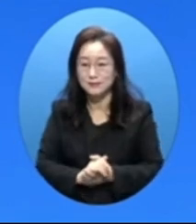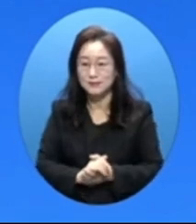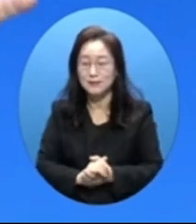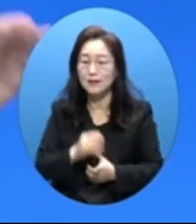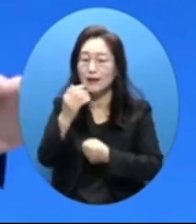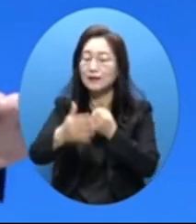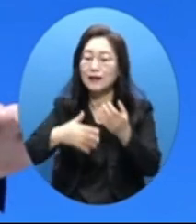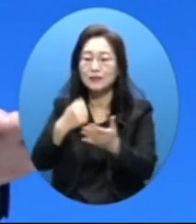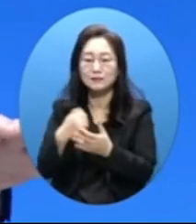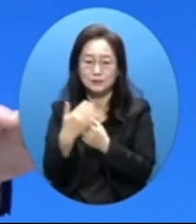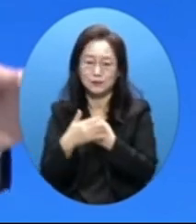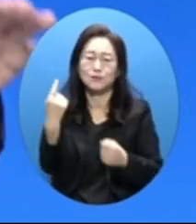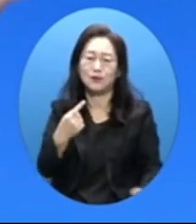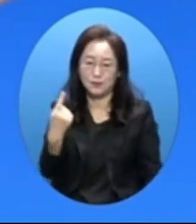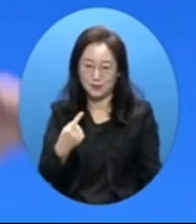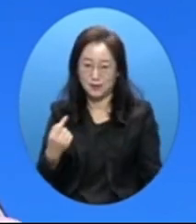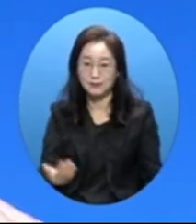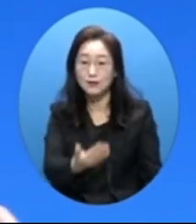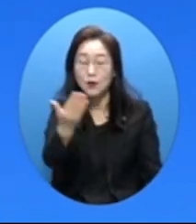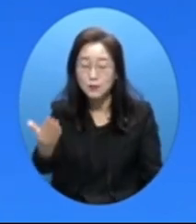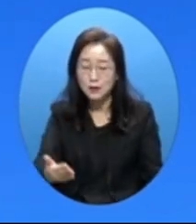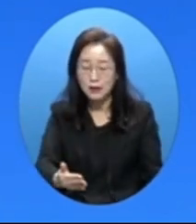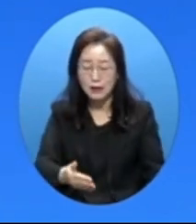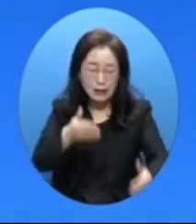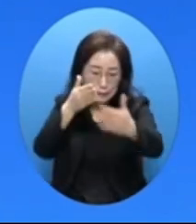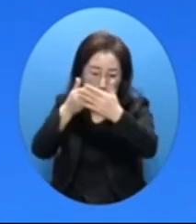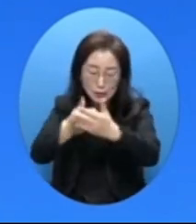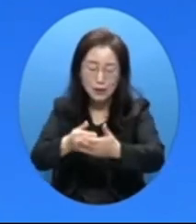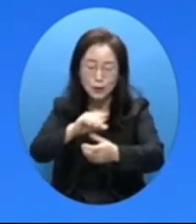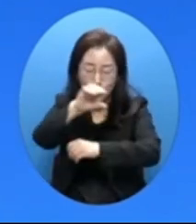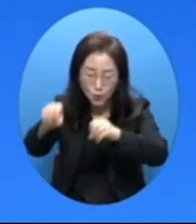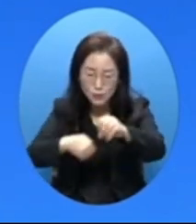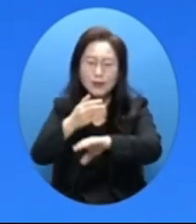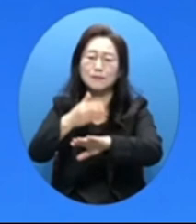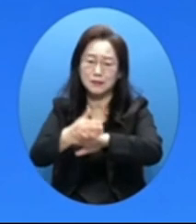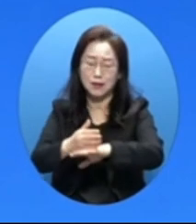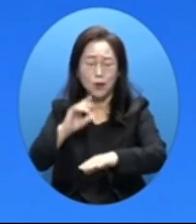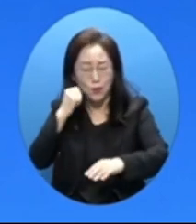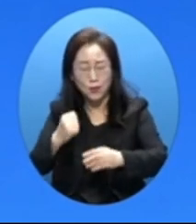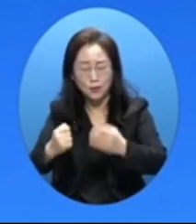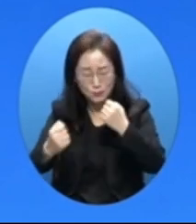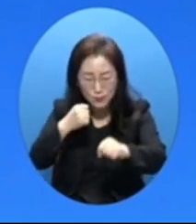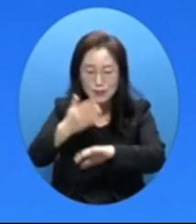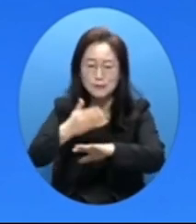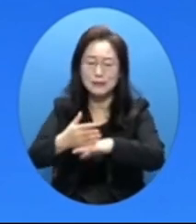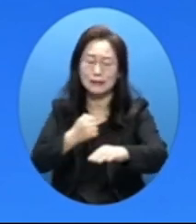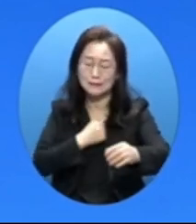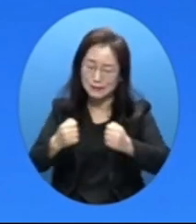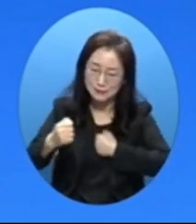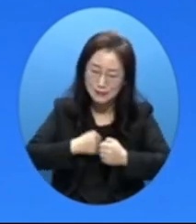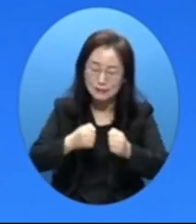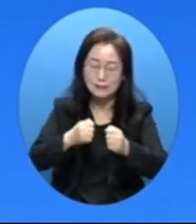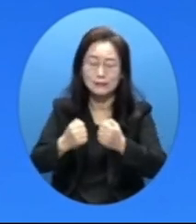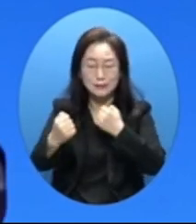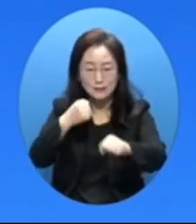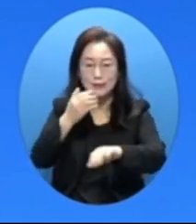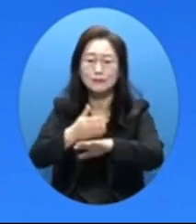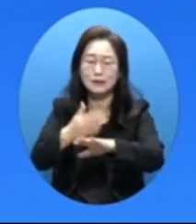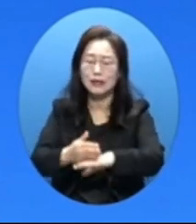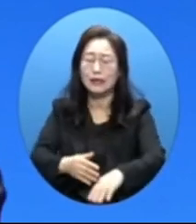하나님이 은혜가 임합니다 여러분 안 될 때 감사하세요 어려울 때 감사하세요 답답할 때 가면서 하세요 아이고